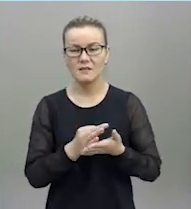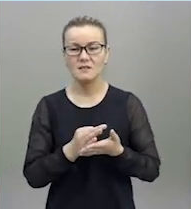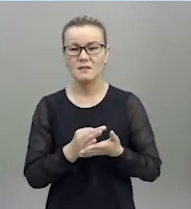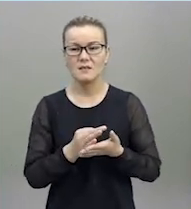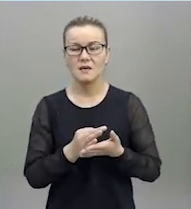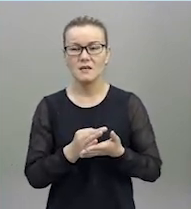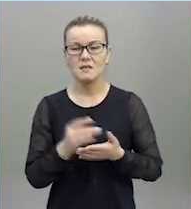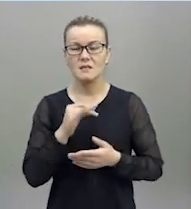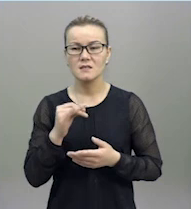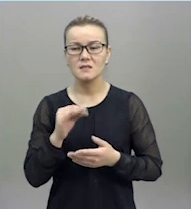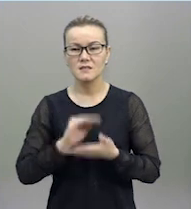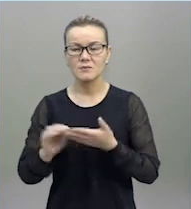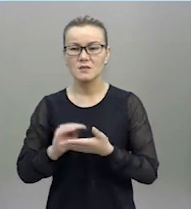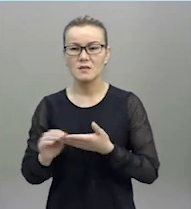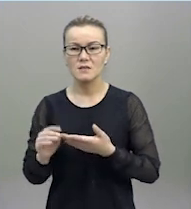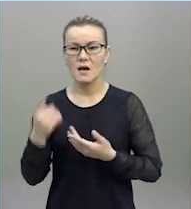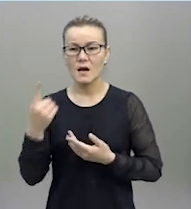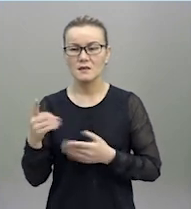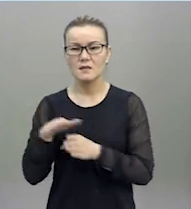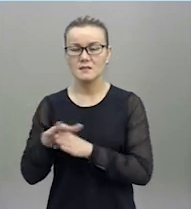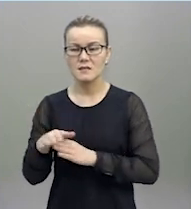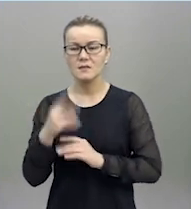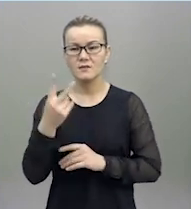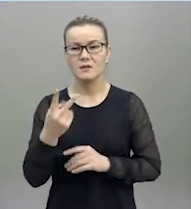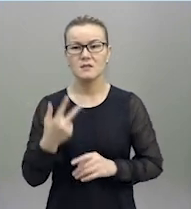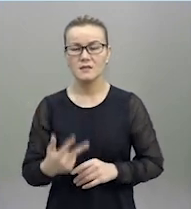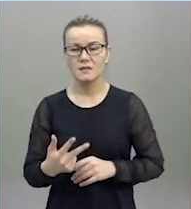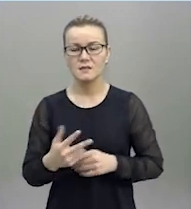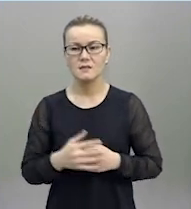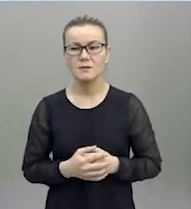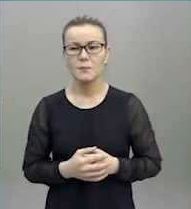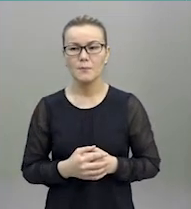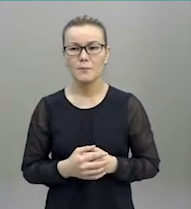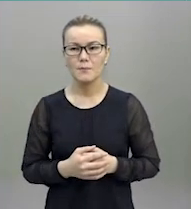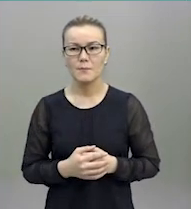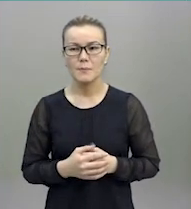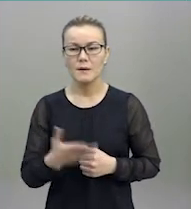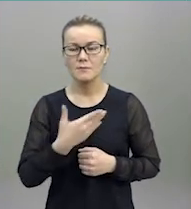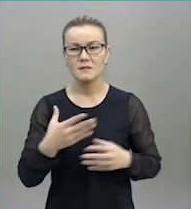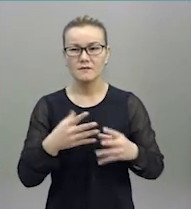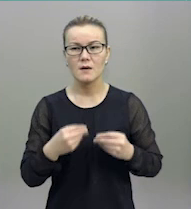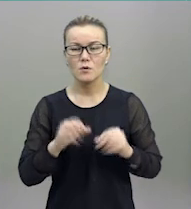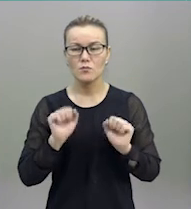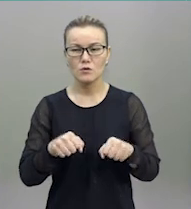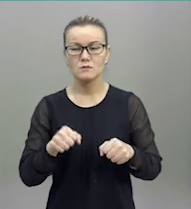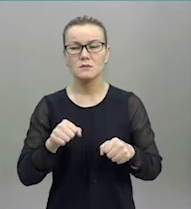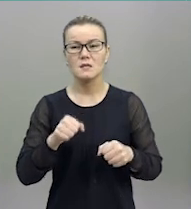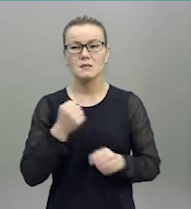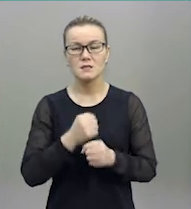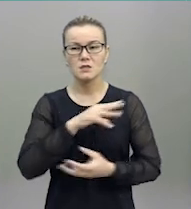в ответе у нас одна целая две третьих но мы с вами можем подвести